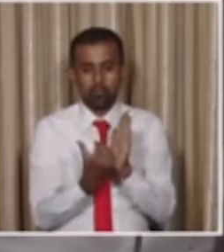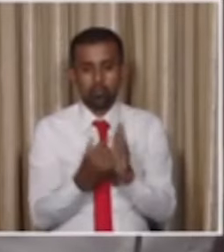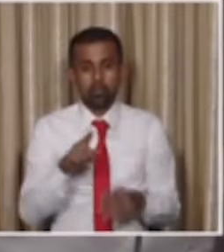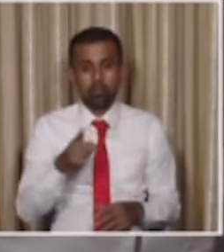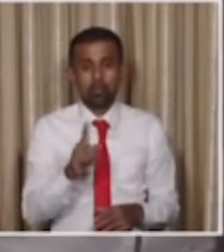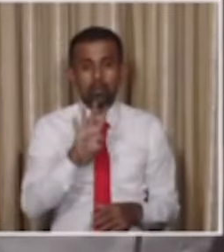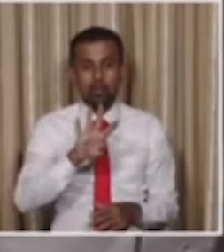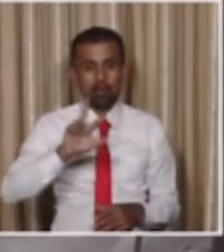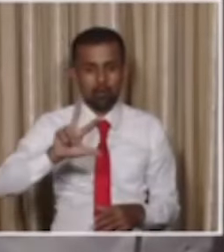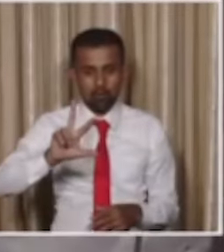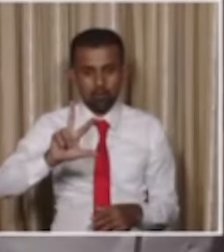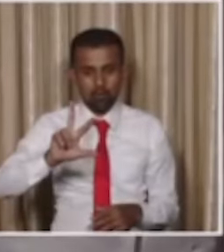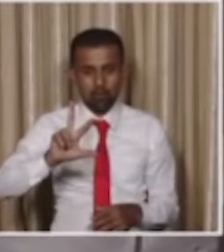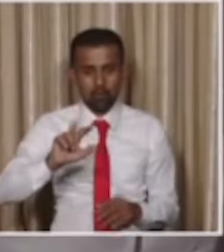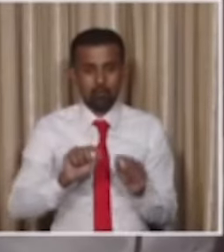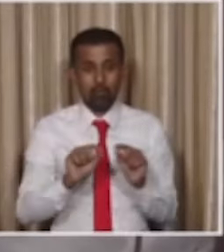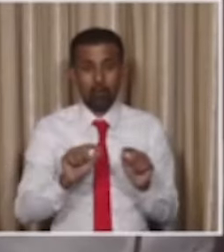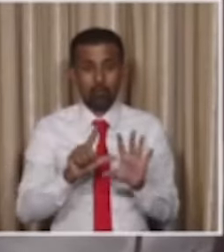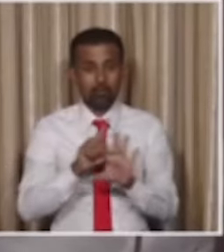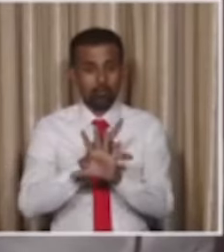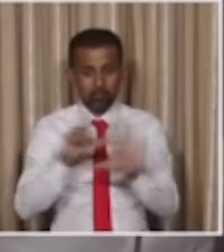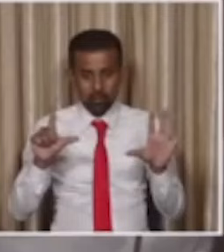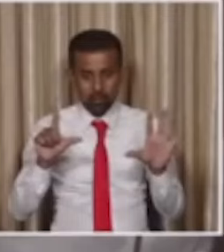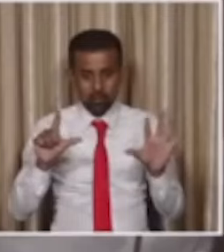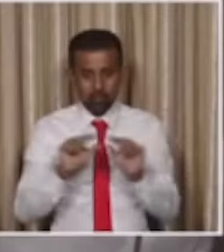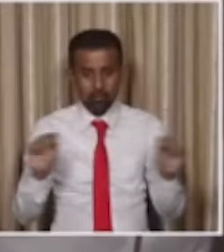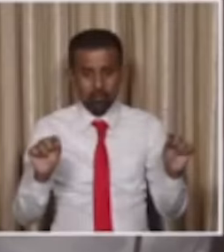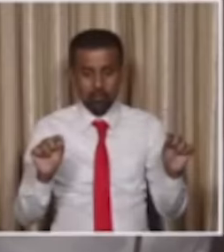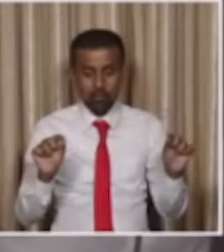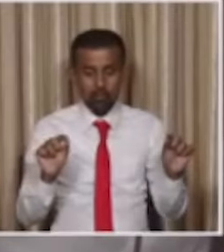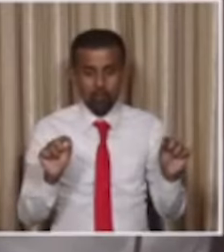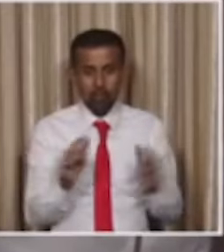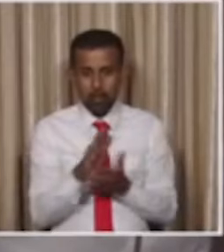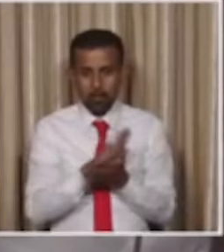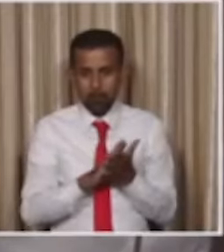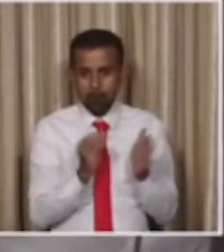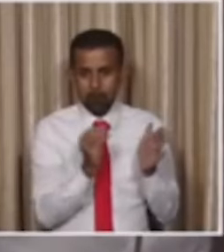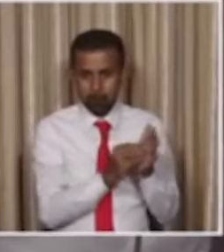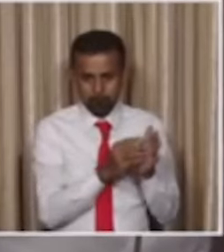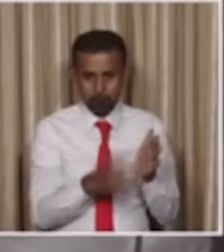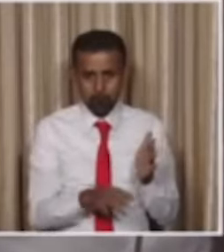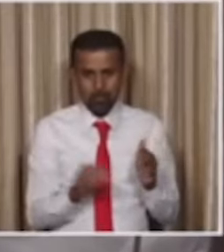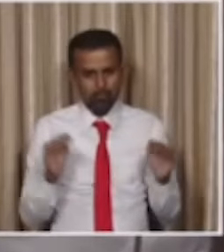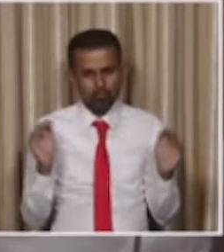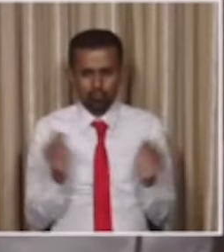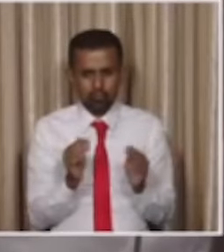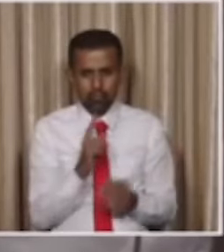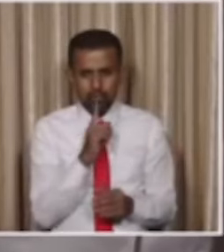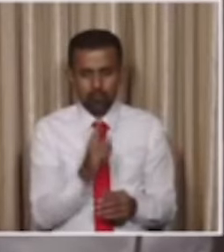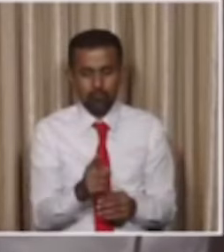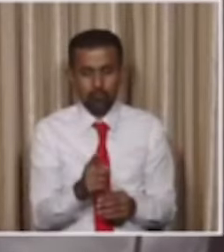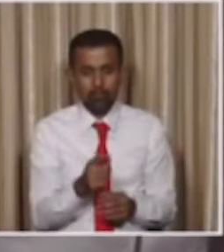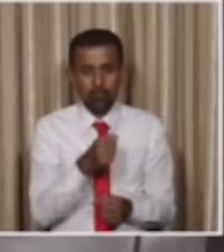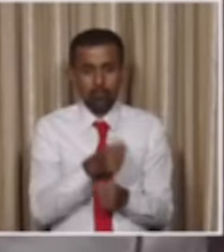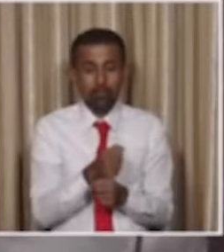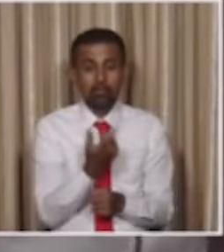148 17 පරිච්ඡේදය මුල්ලේ යටතේ ඉතාම පැහැදිලිව තිනවා. මම කෙටි සටහන සඳහන් කරනවා.